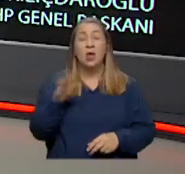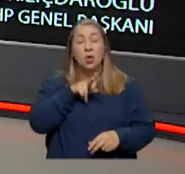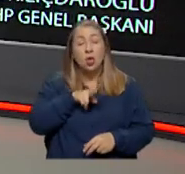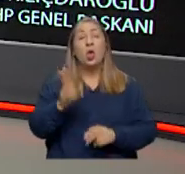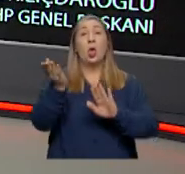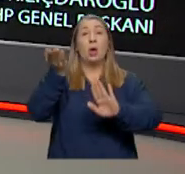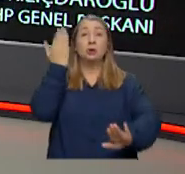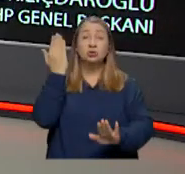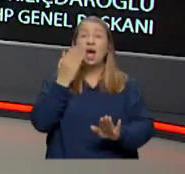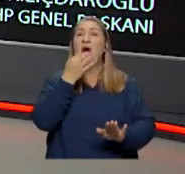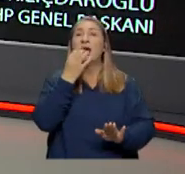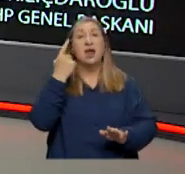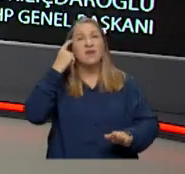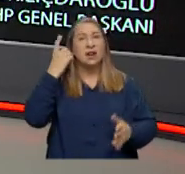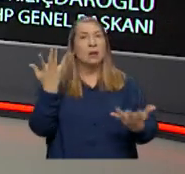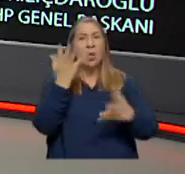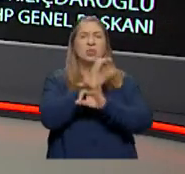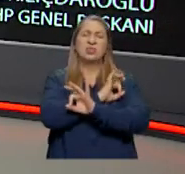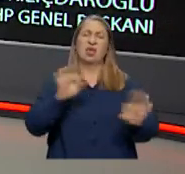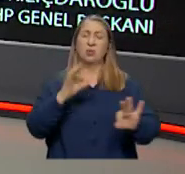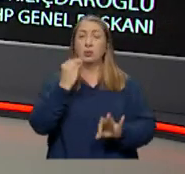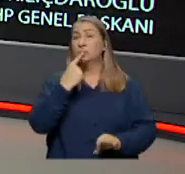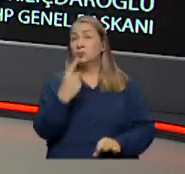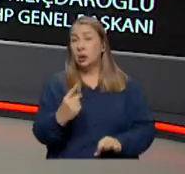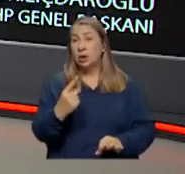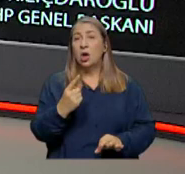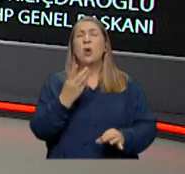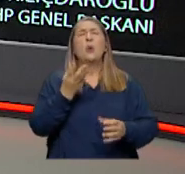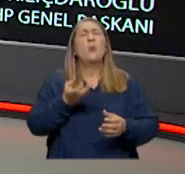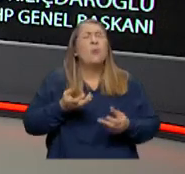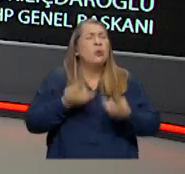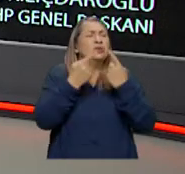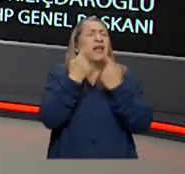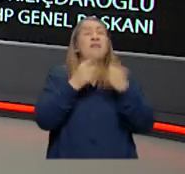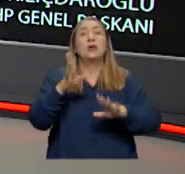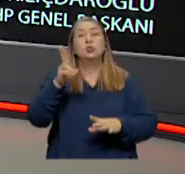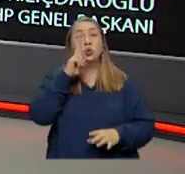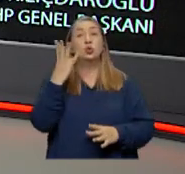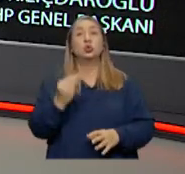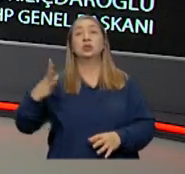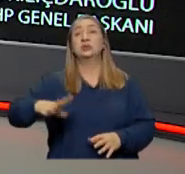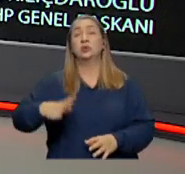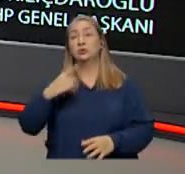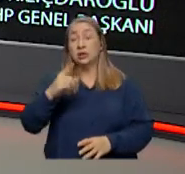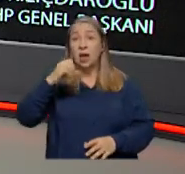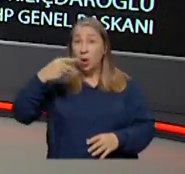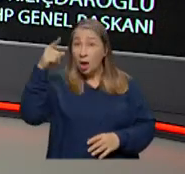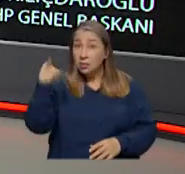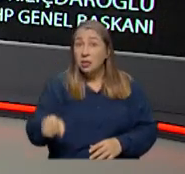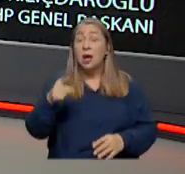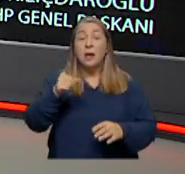yolculuk öncesi Ankara'nın tutumunun net olduğunu söyledi kurulaf değil netice istiyoruz dedi Erdoğan